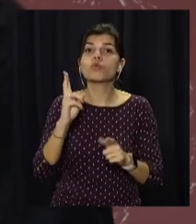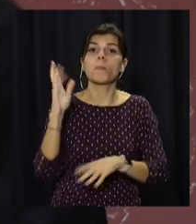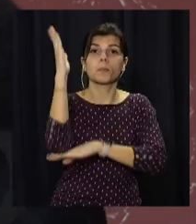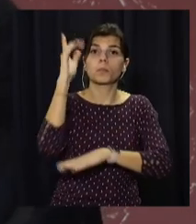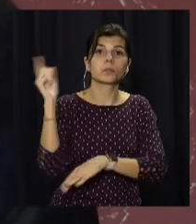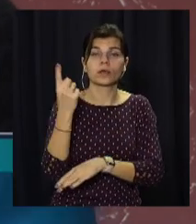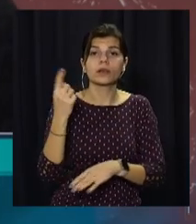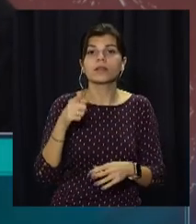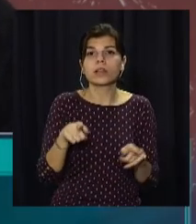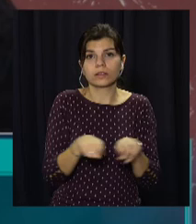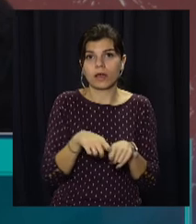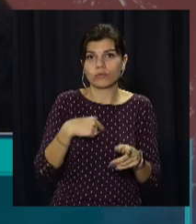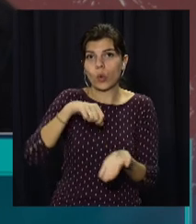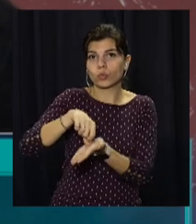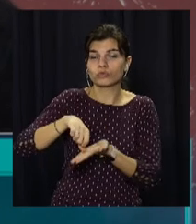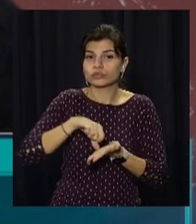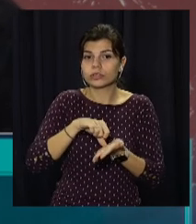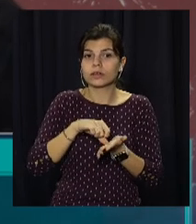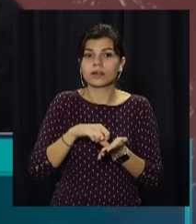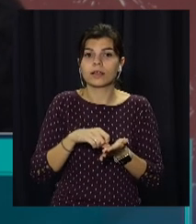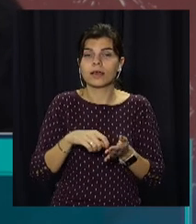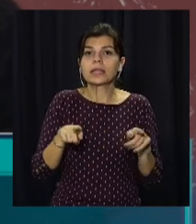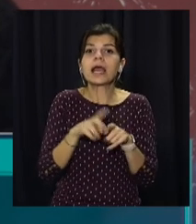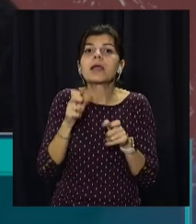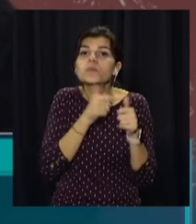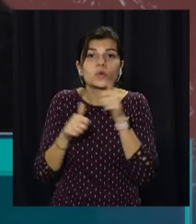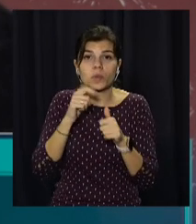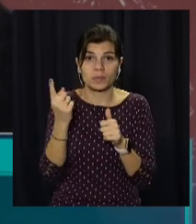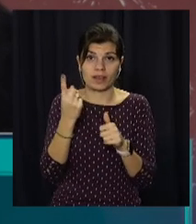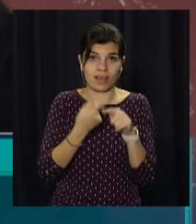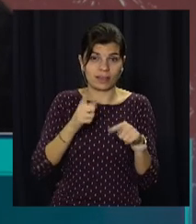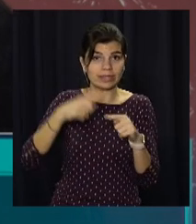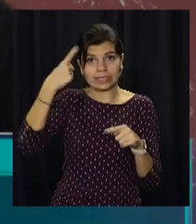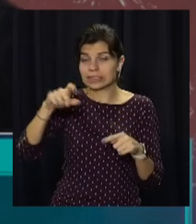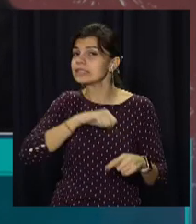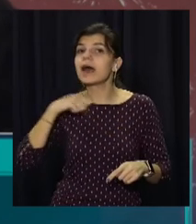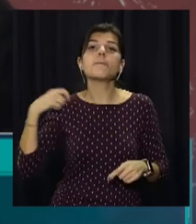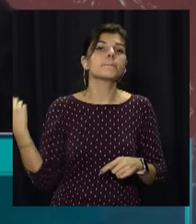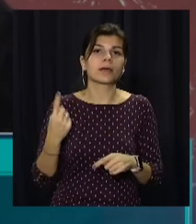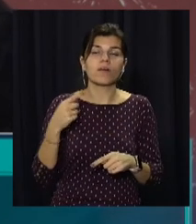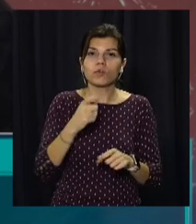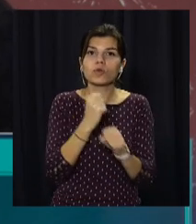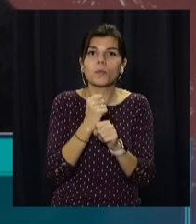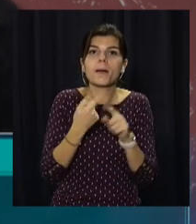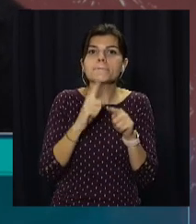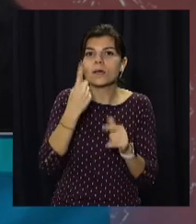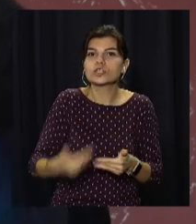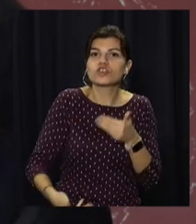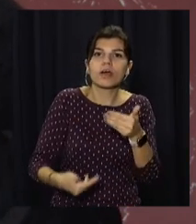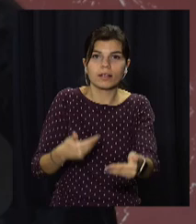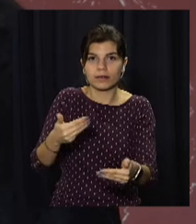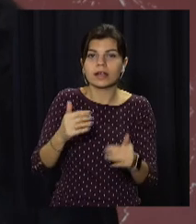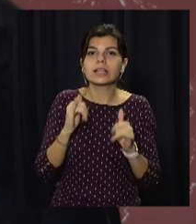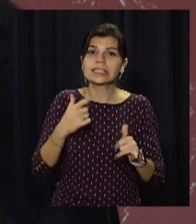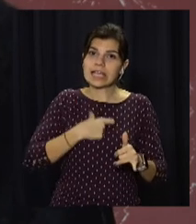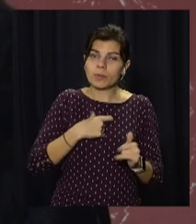і таким чином визначились у нас учасники саме пілотного проєкту, і ми їм дуже вдячні, бо вони самі перші, вони робили ці перші кроки і